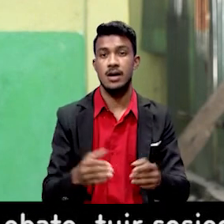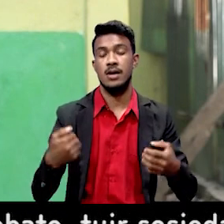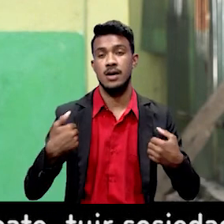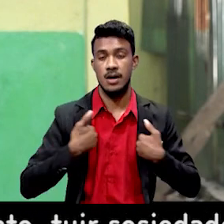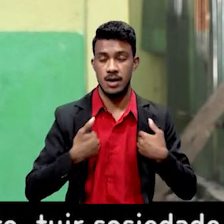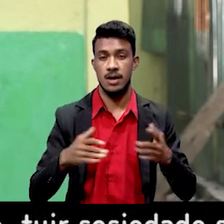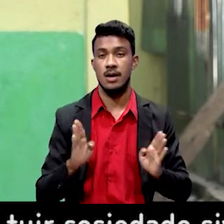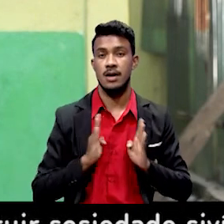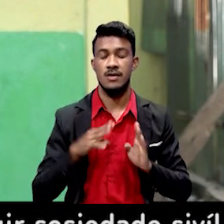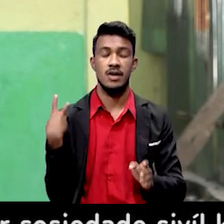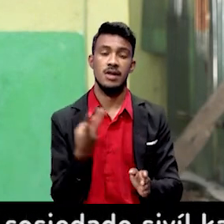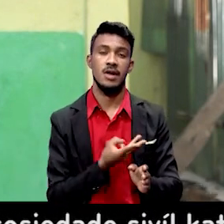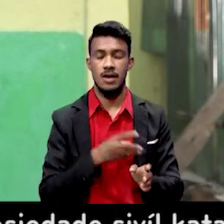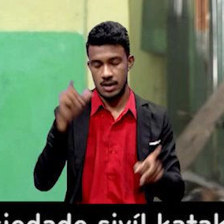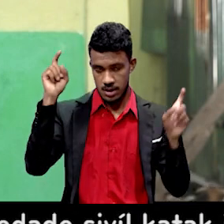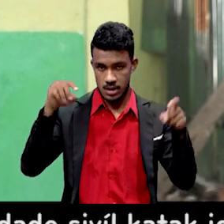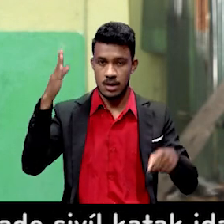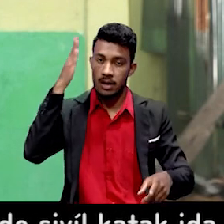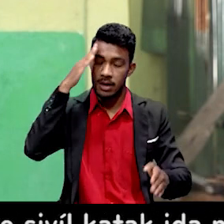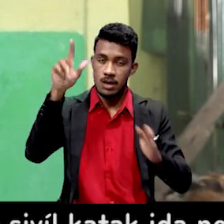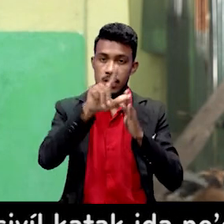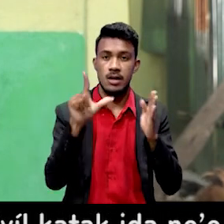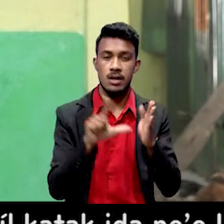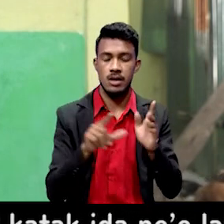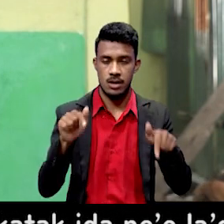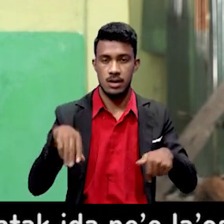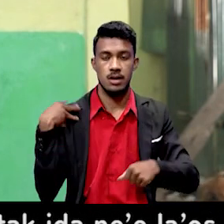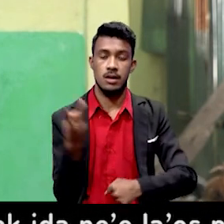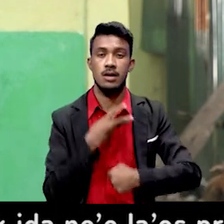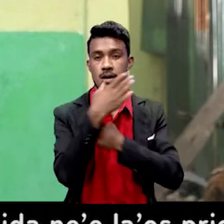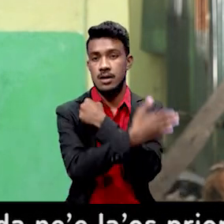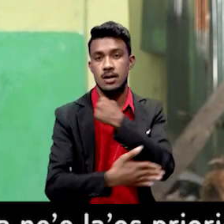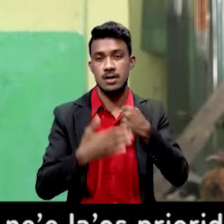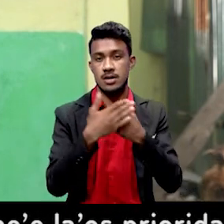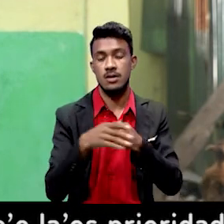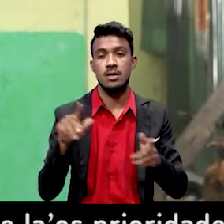haten itu ni lei ha tina nasaun ni. Kata lei nasaun ini ni.